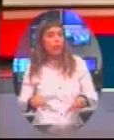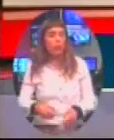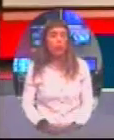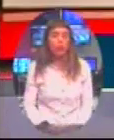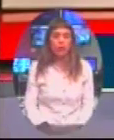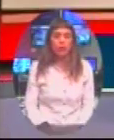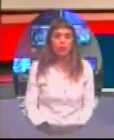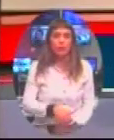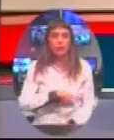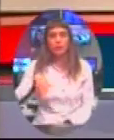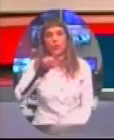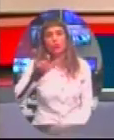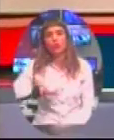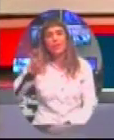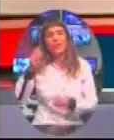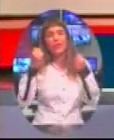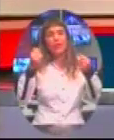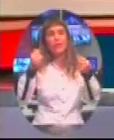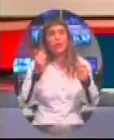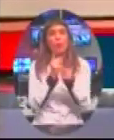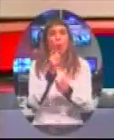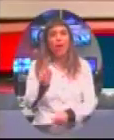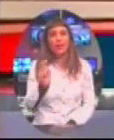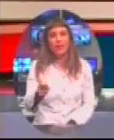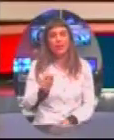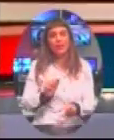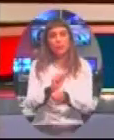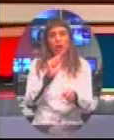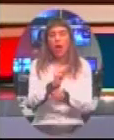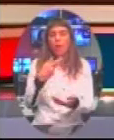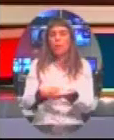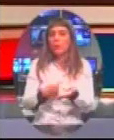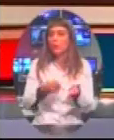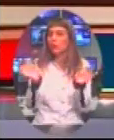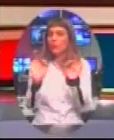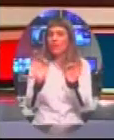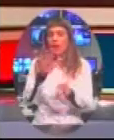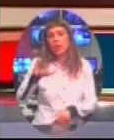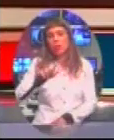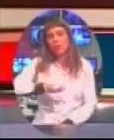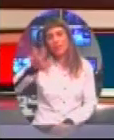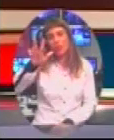תושבי הצפון הפגינו הבוקר מול משכן הכנסת במחאה על היעדר מימון לאזור הצפון בתקציב השנים